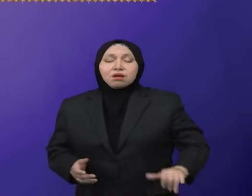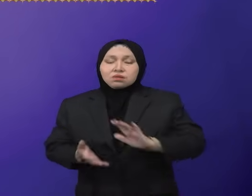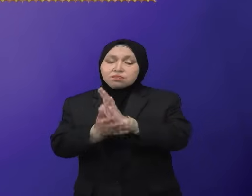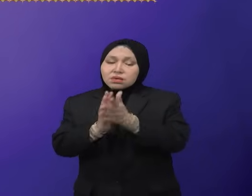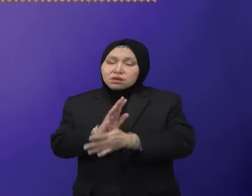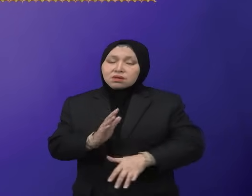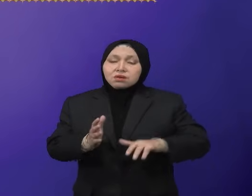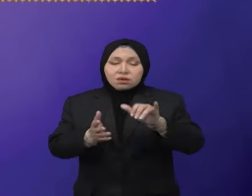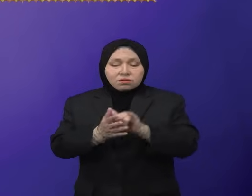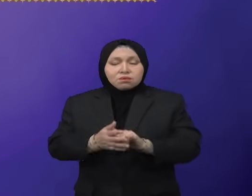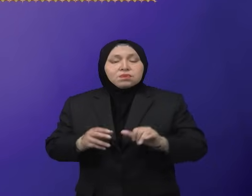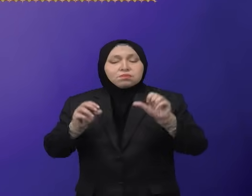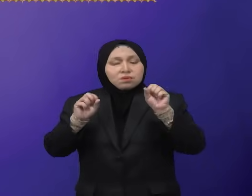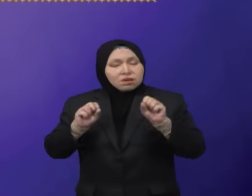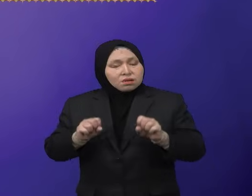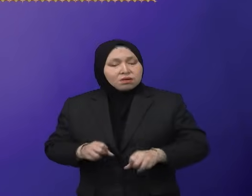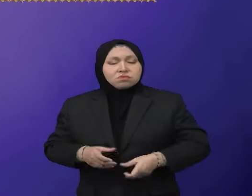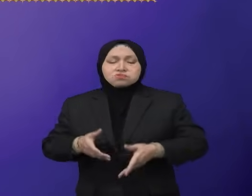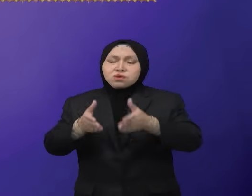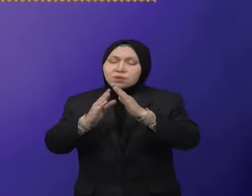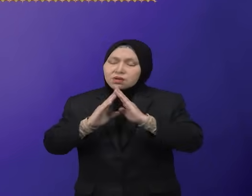فعليهن نصف ما على